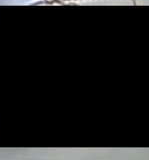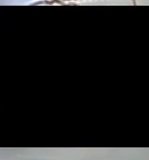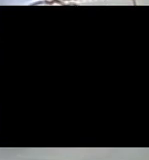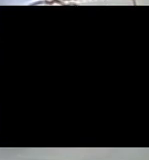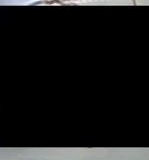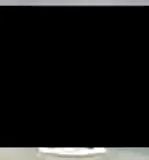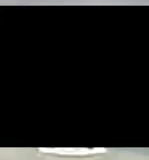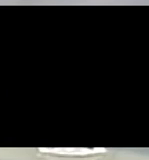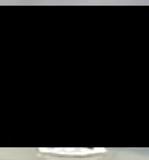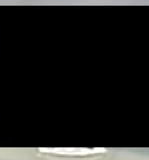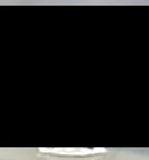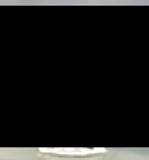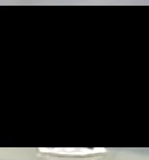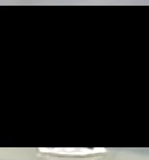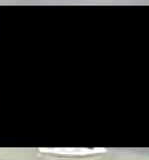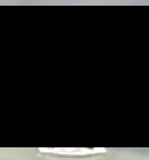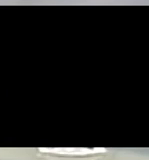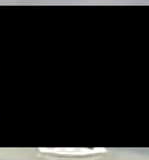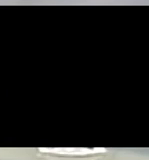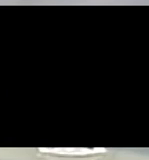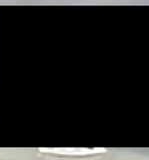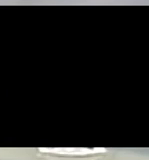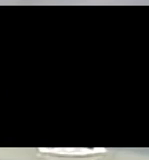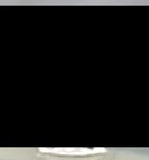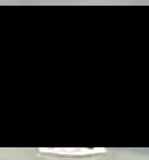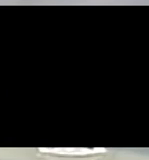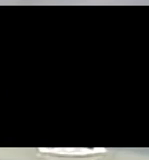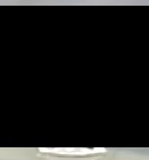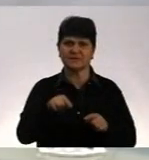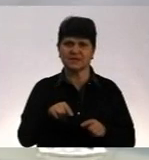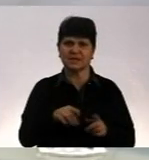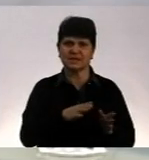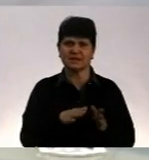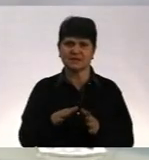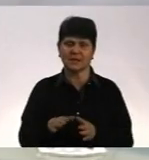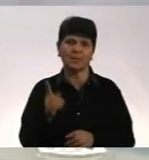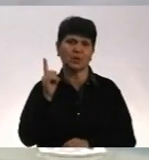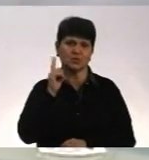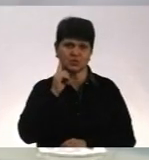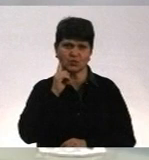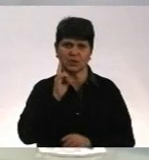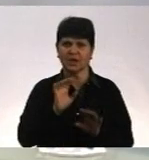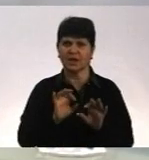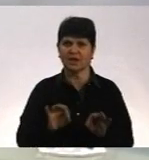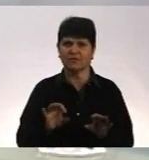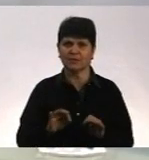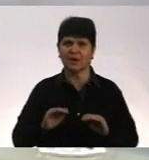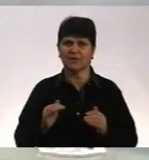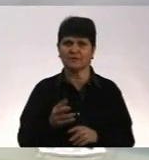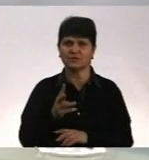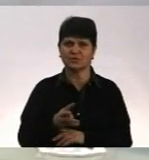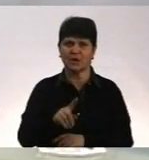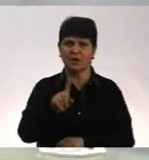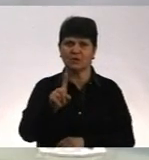Про технології, пане Сергію, які будете використовувати у цій системі. Ми щойно чули від розробника інформацію в сюжеті: